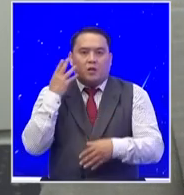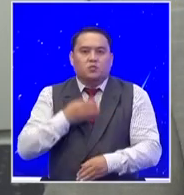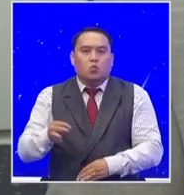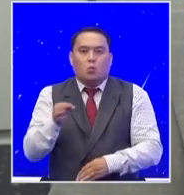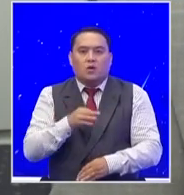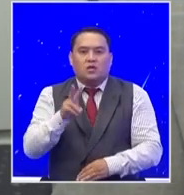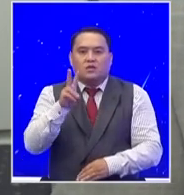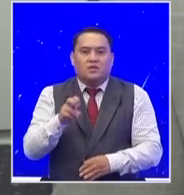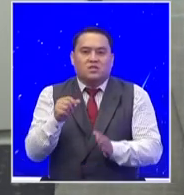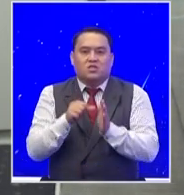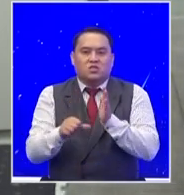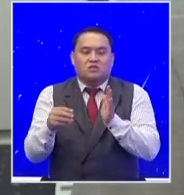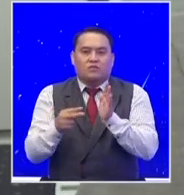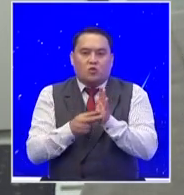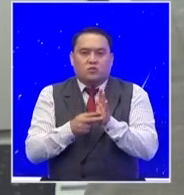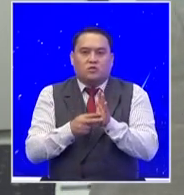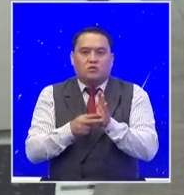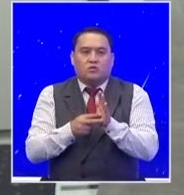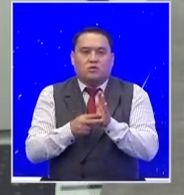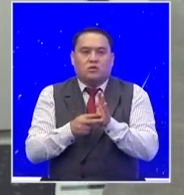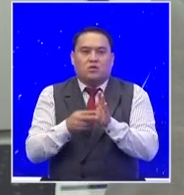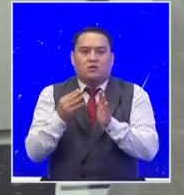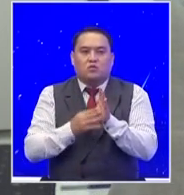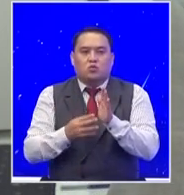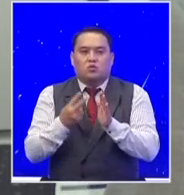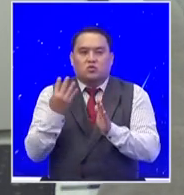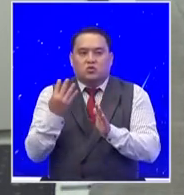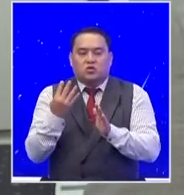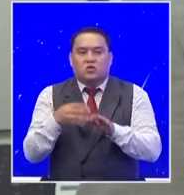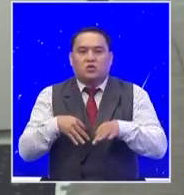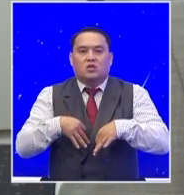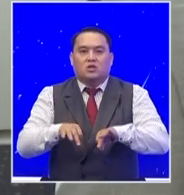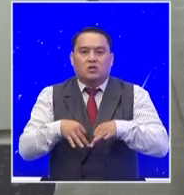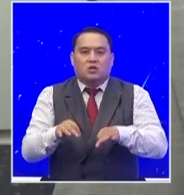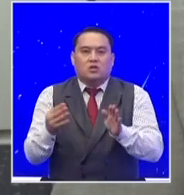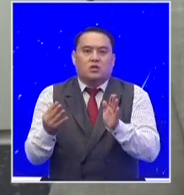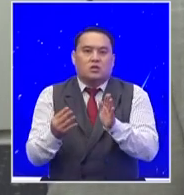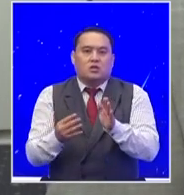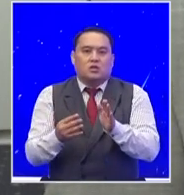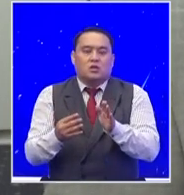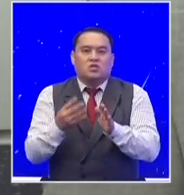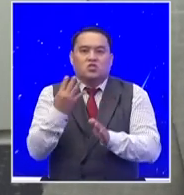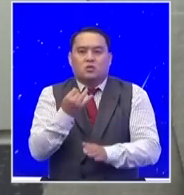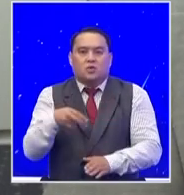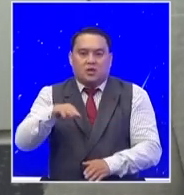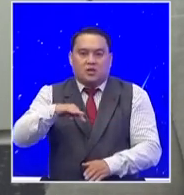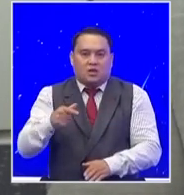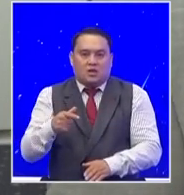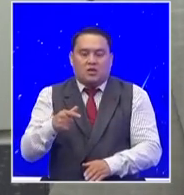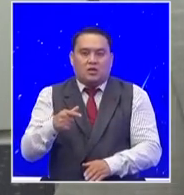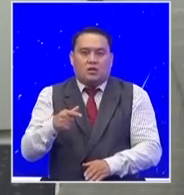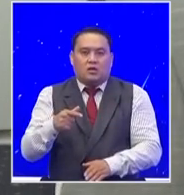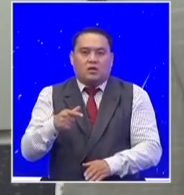области 268 394 налогоплательщиков, если оплатят 4 миллиарда 280